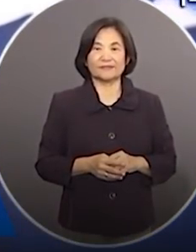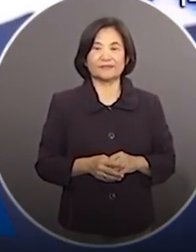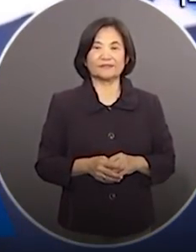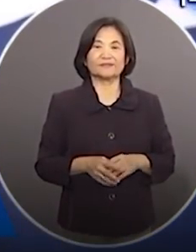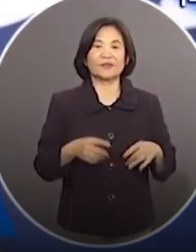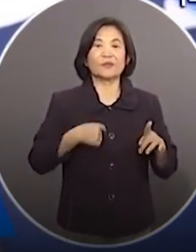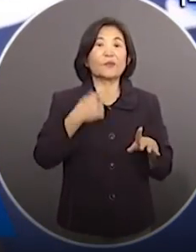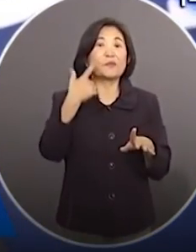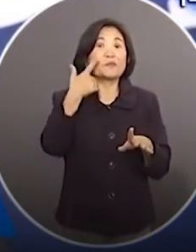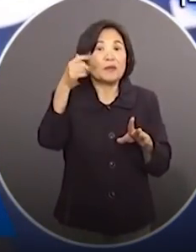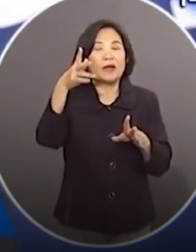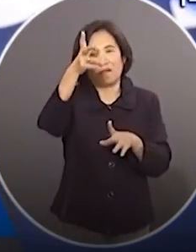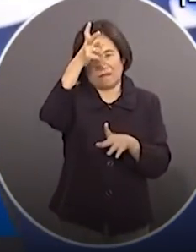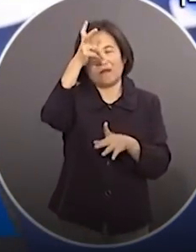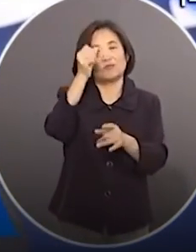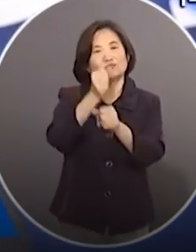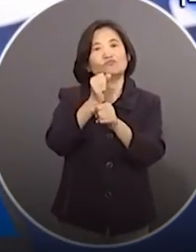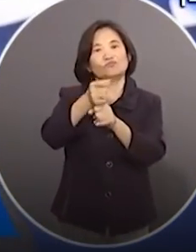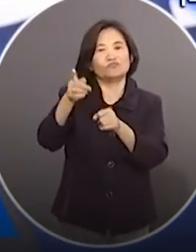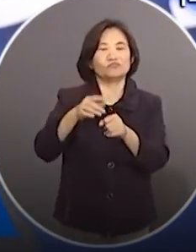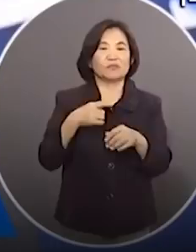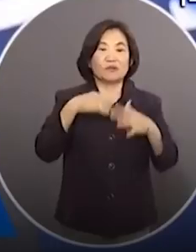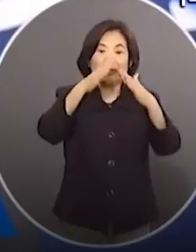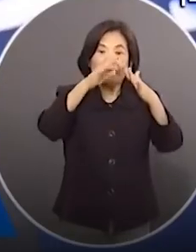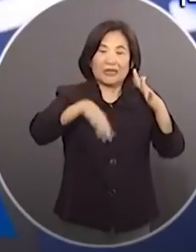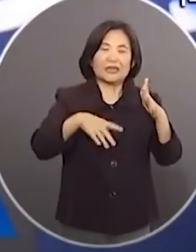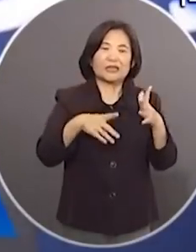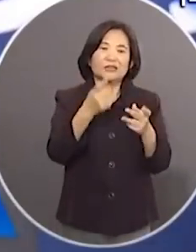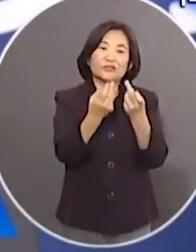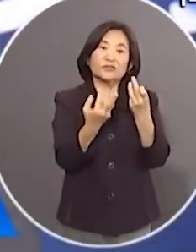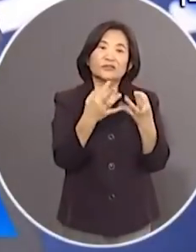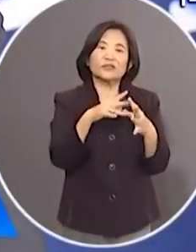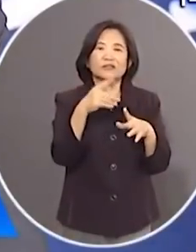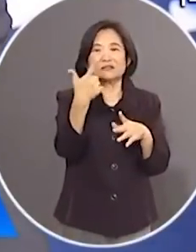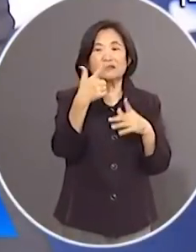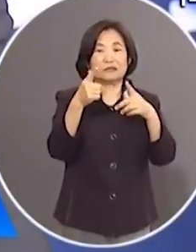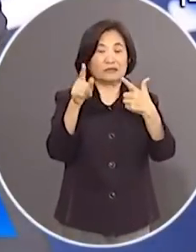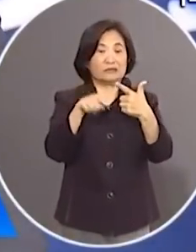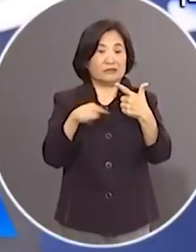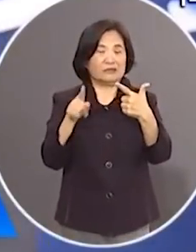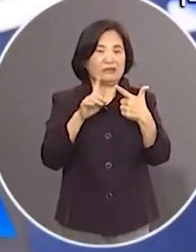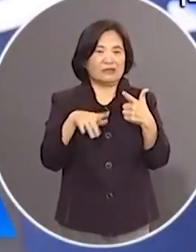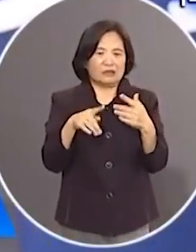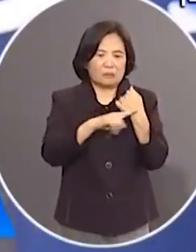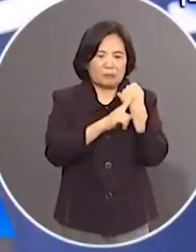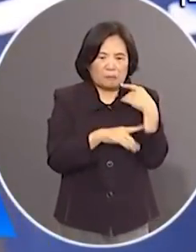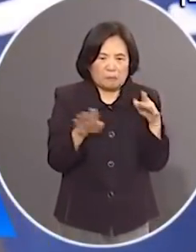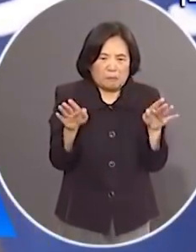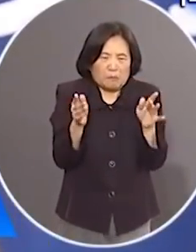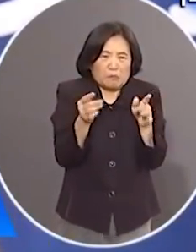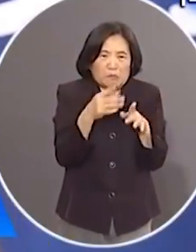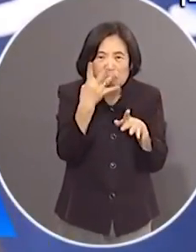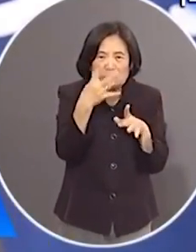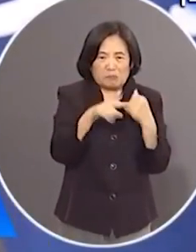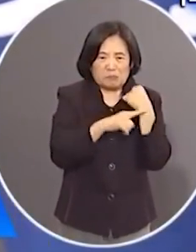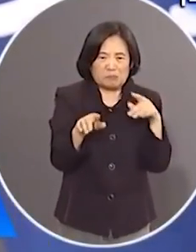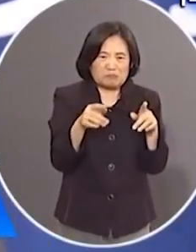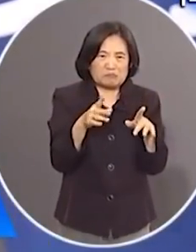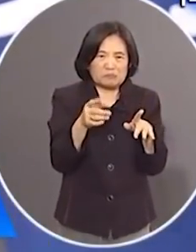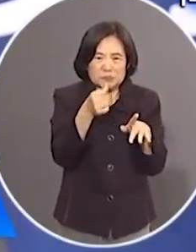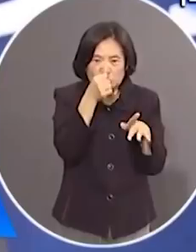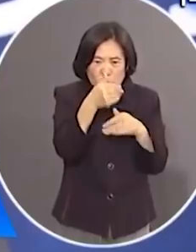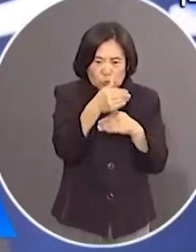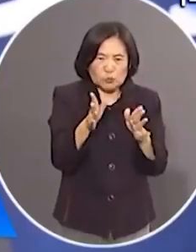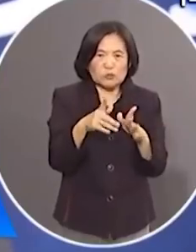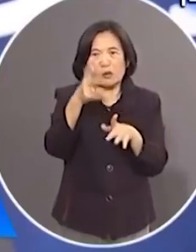我父亲是个警察，家里6个人挤在只有4平大的地方，全靠一份微薄的